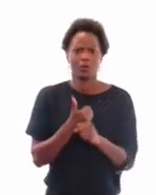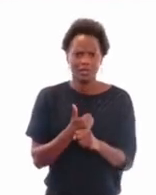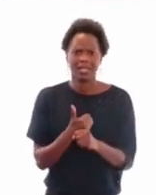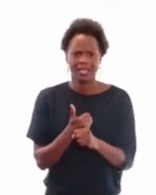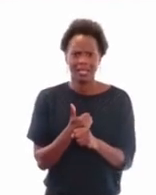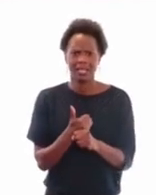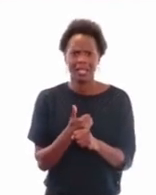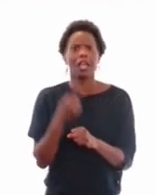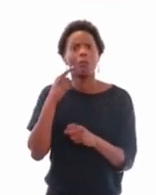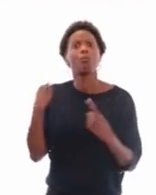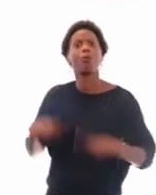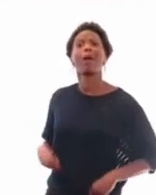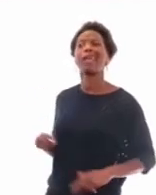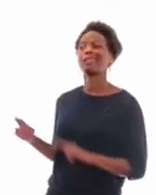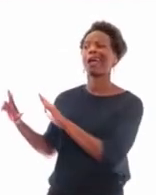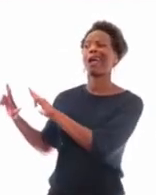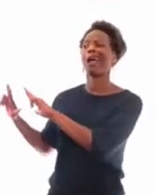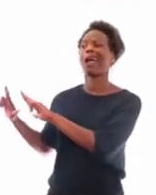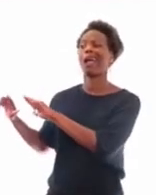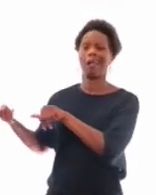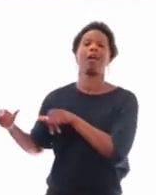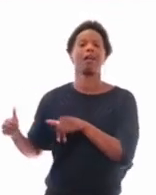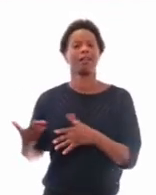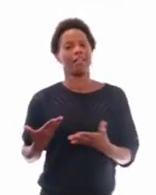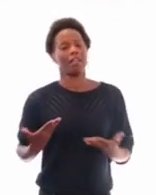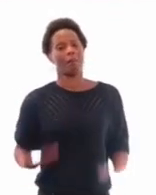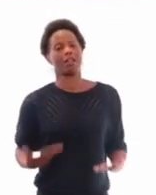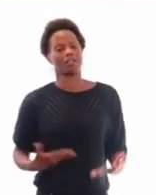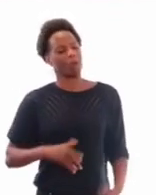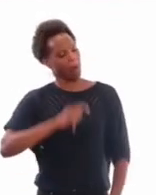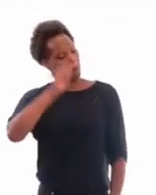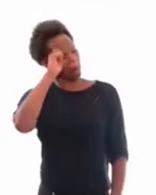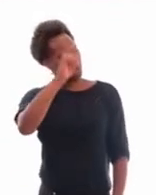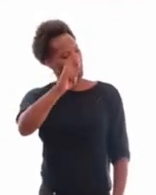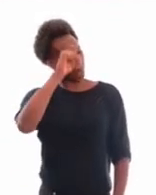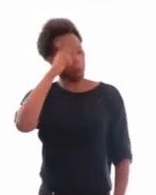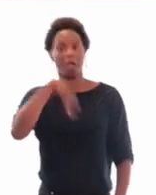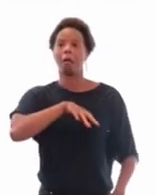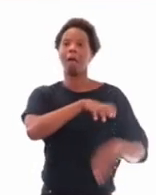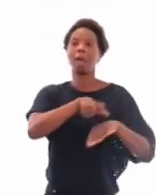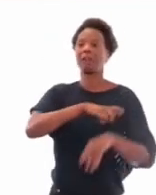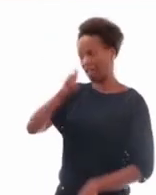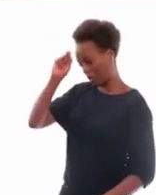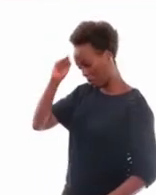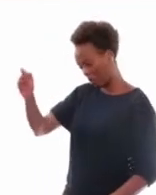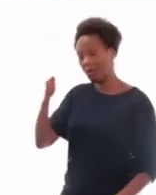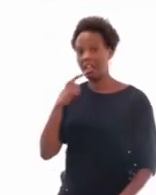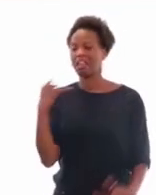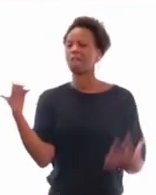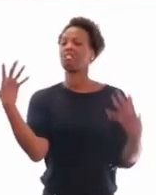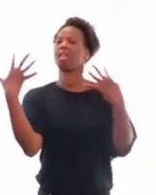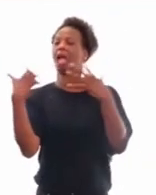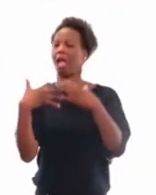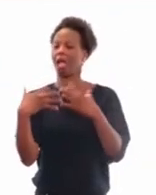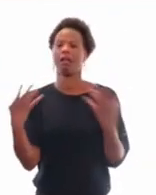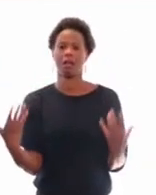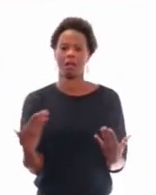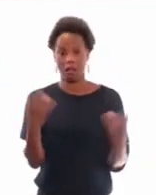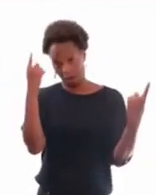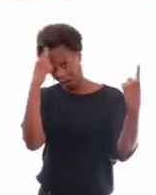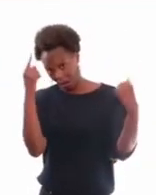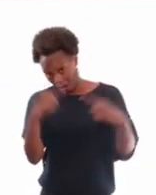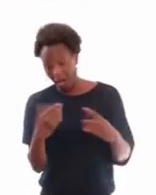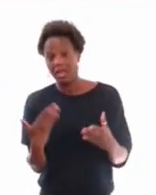avec l'État. Maintenant, vous vous félicitez que la préfecture vous félicite, donc tout va bien, tout le monde s'entend bien. Ça s'appelle un